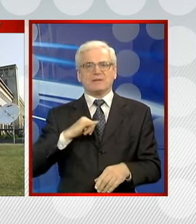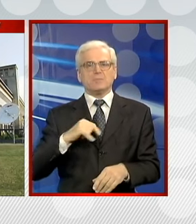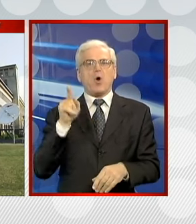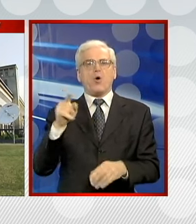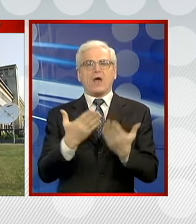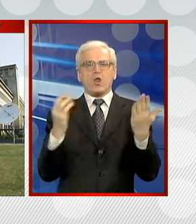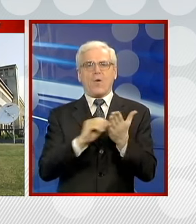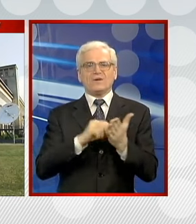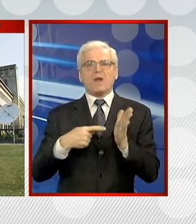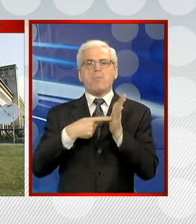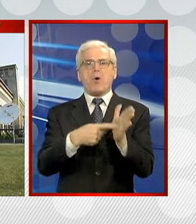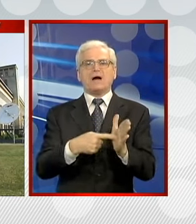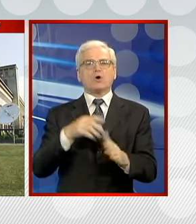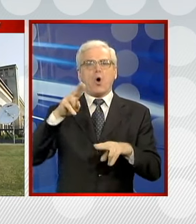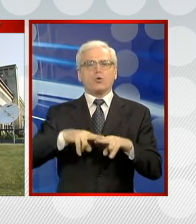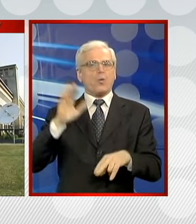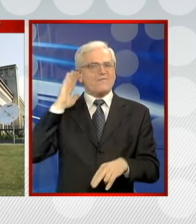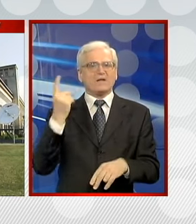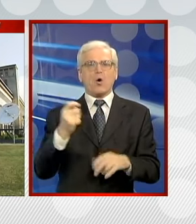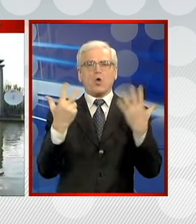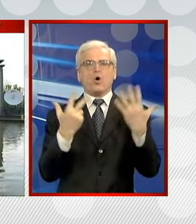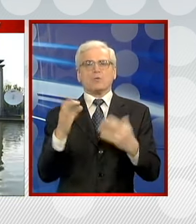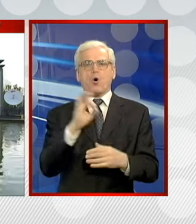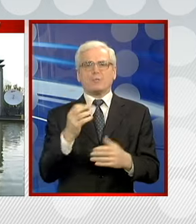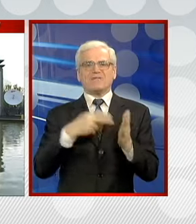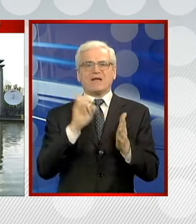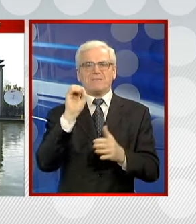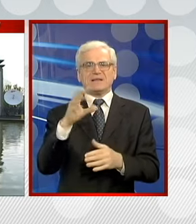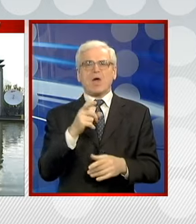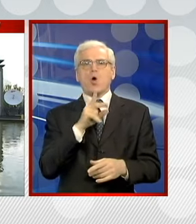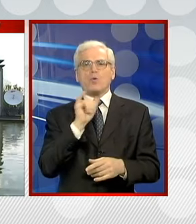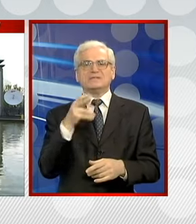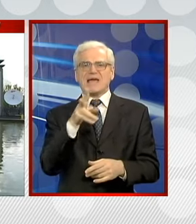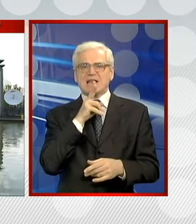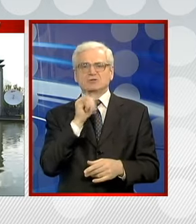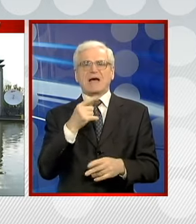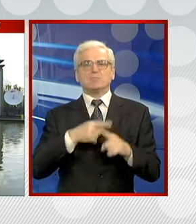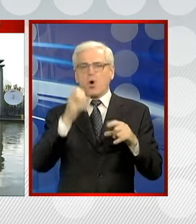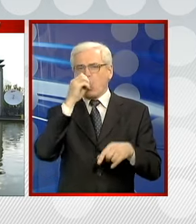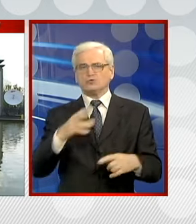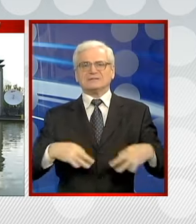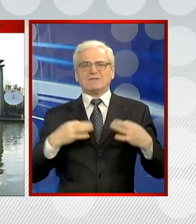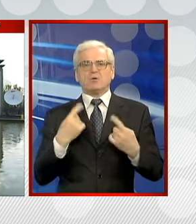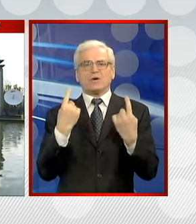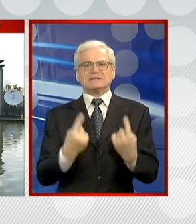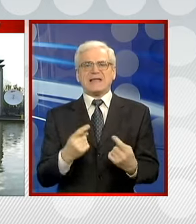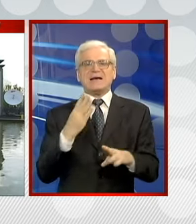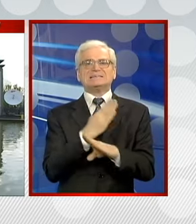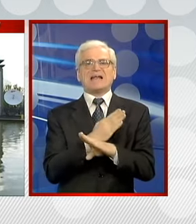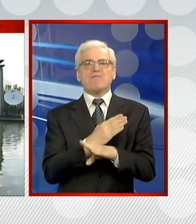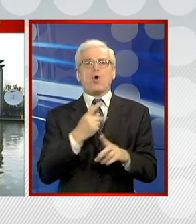je novinarima pokazao odluku vlade od 8. oktobra 2015. kojom se traži da se zbog lošeg zdravstvenog